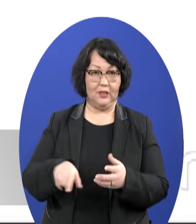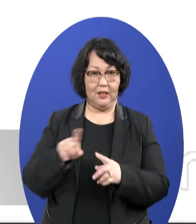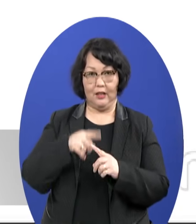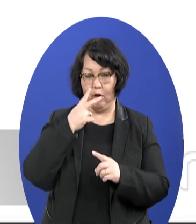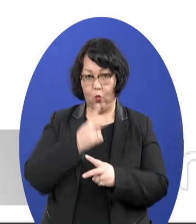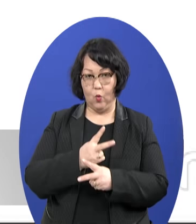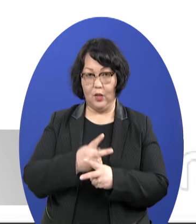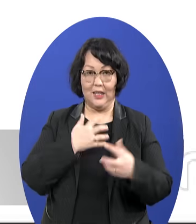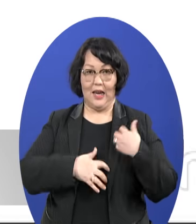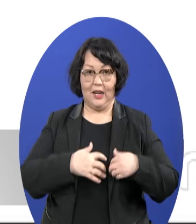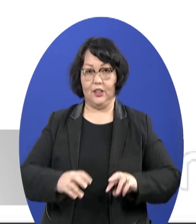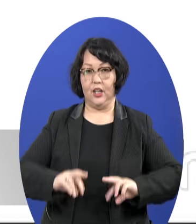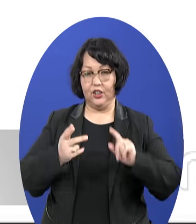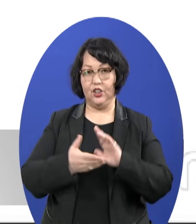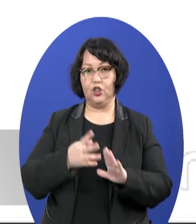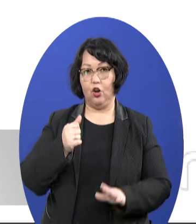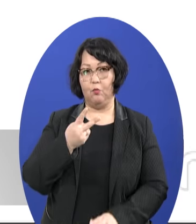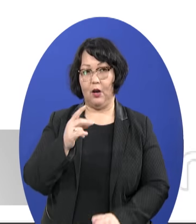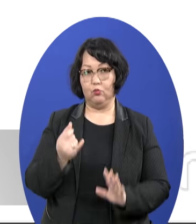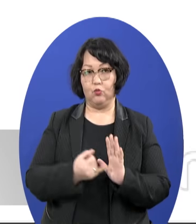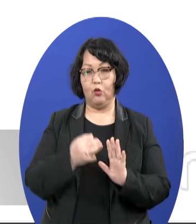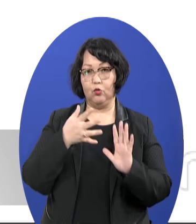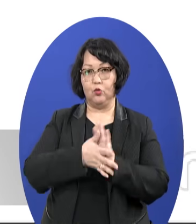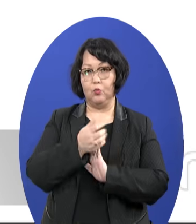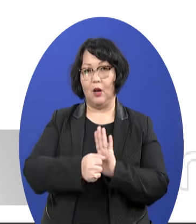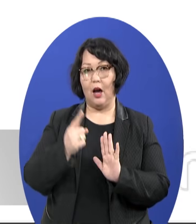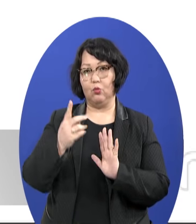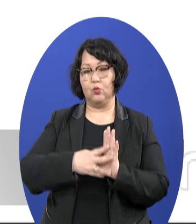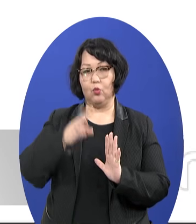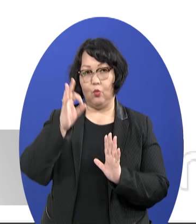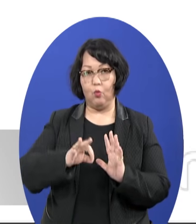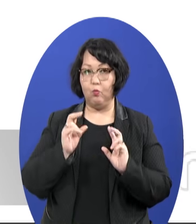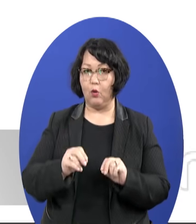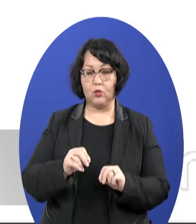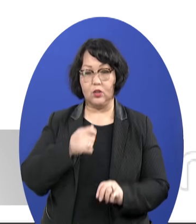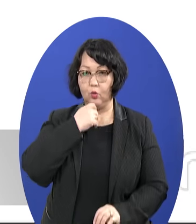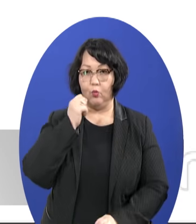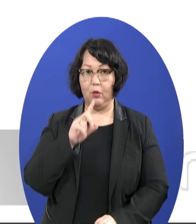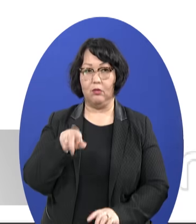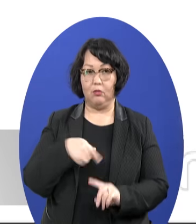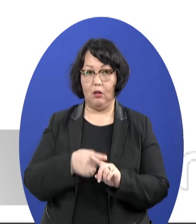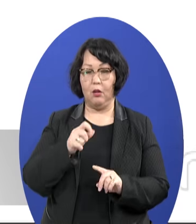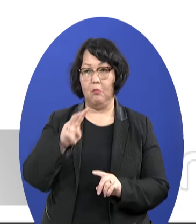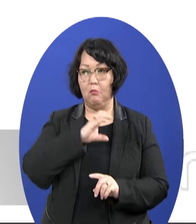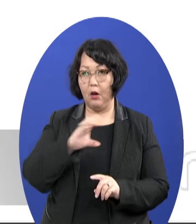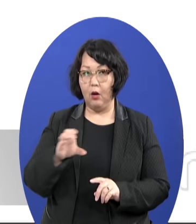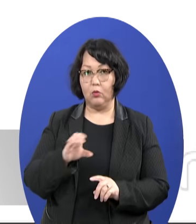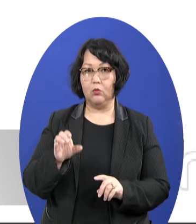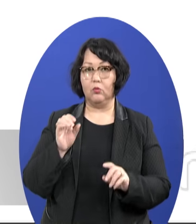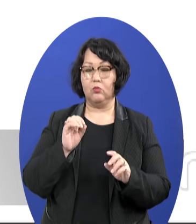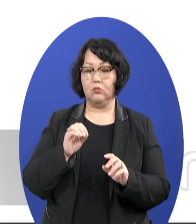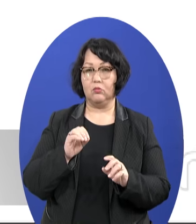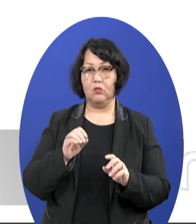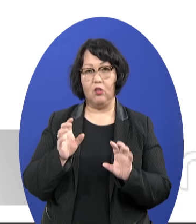шинжилж 2016 оны төлсөн буюу 19% дээр аваачихгүй бол дахиад энэ компани аж ахуй нэгжүүд төлж чадахгүй